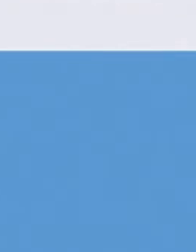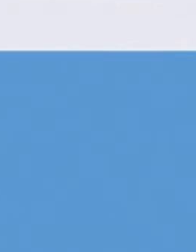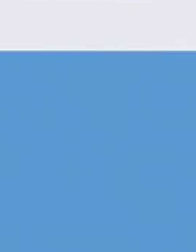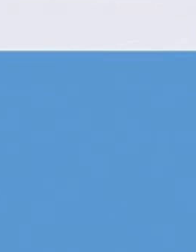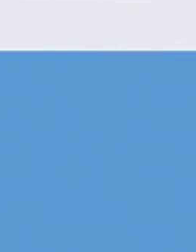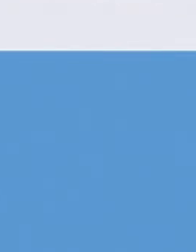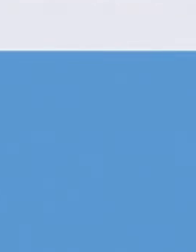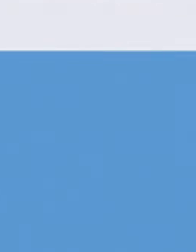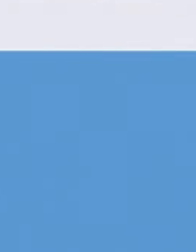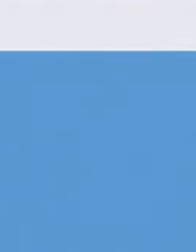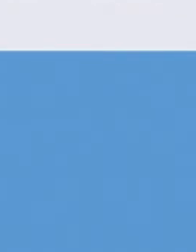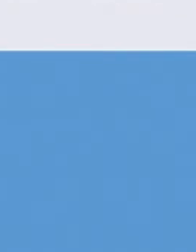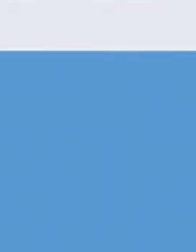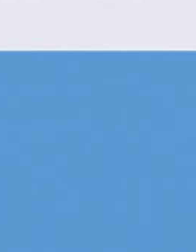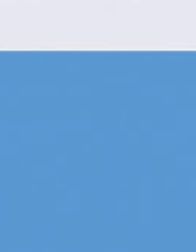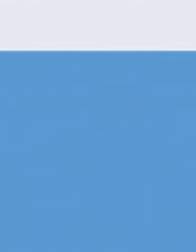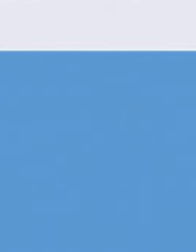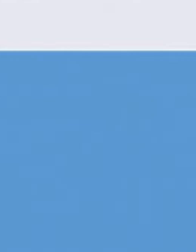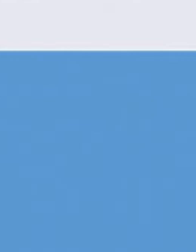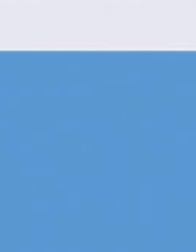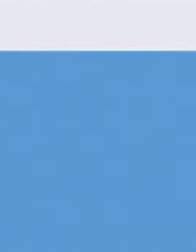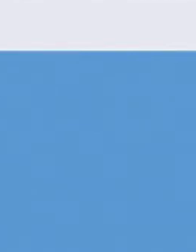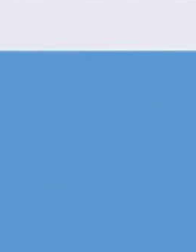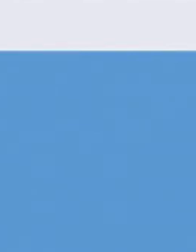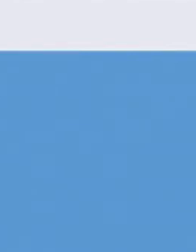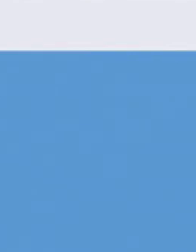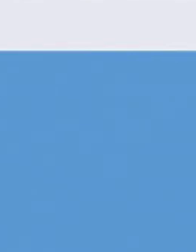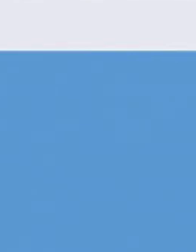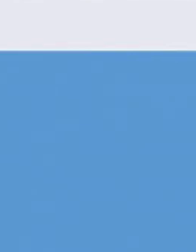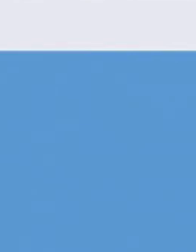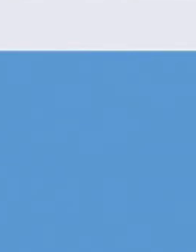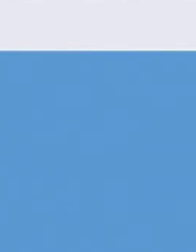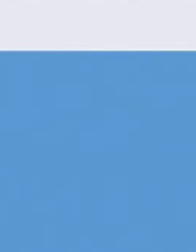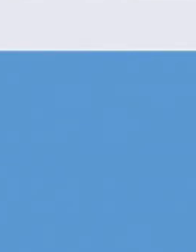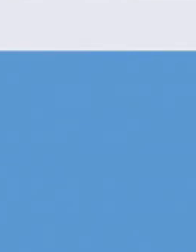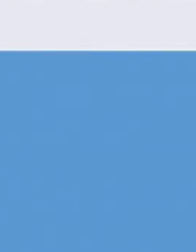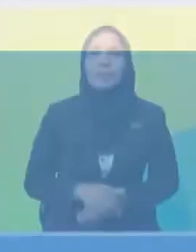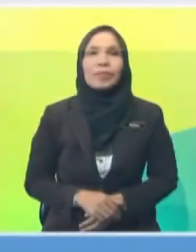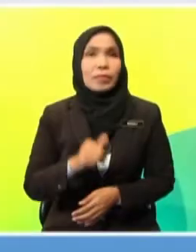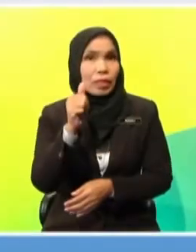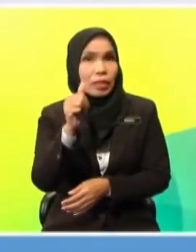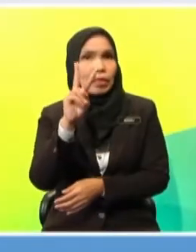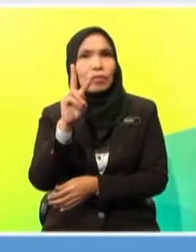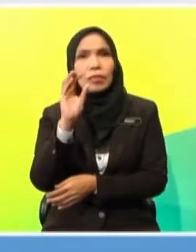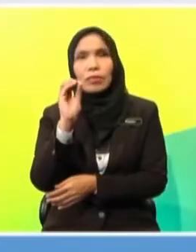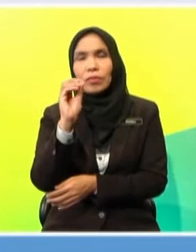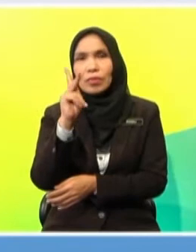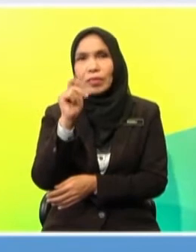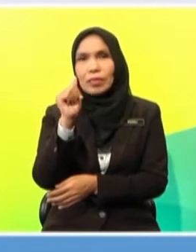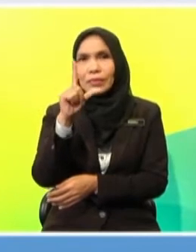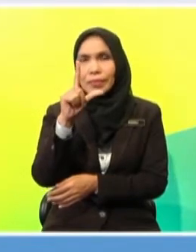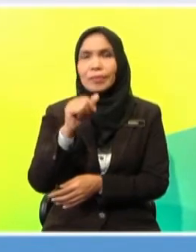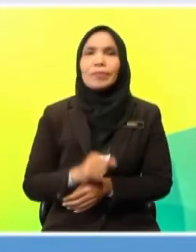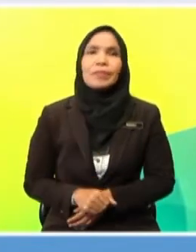di perkata ini adalah kial huruf konsonan heard Allah huruf vokal dan Q adalah